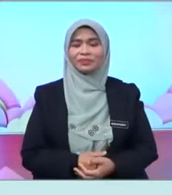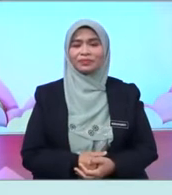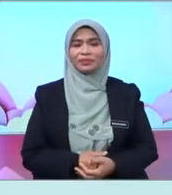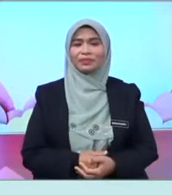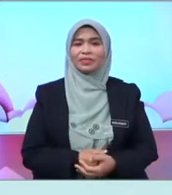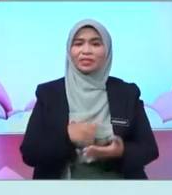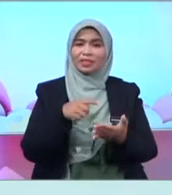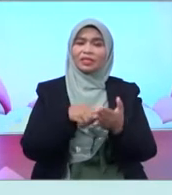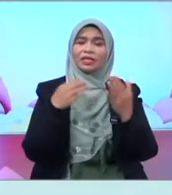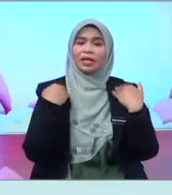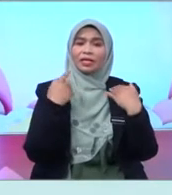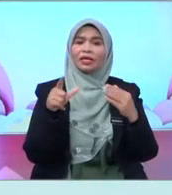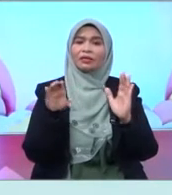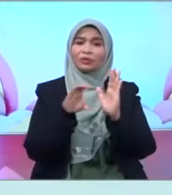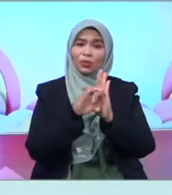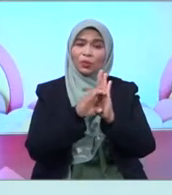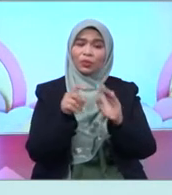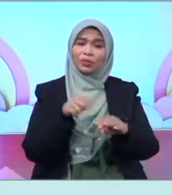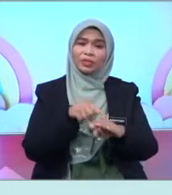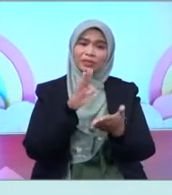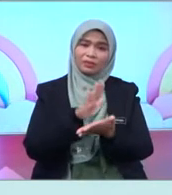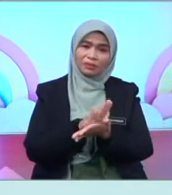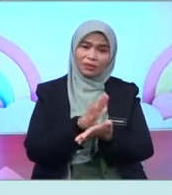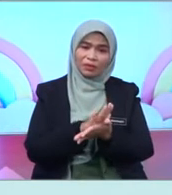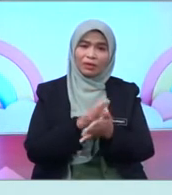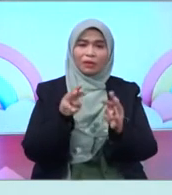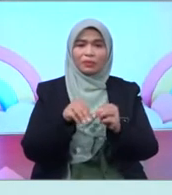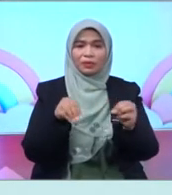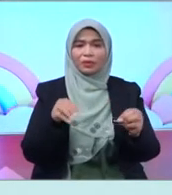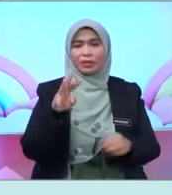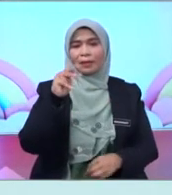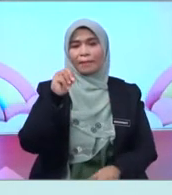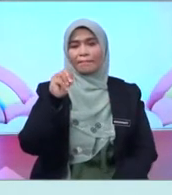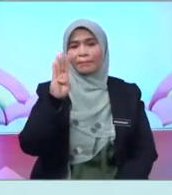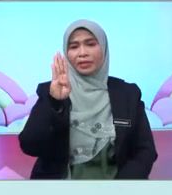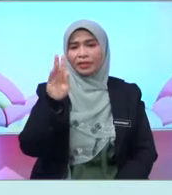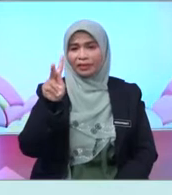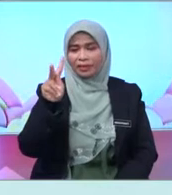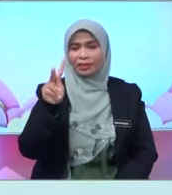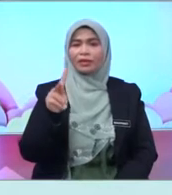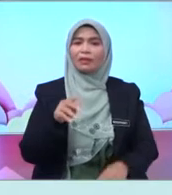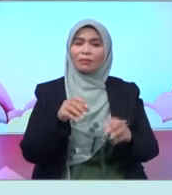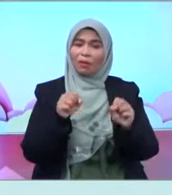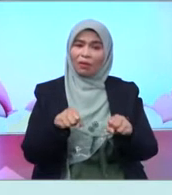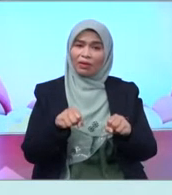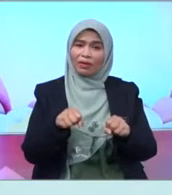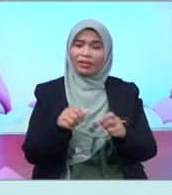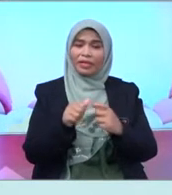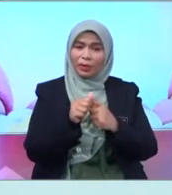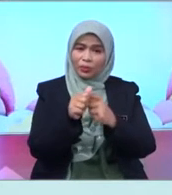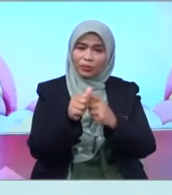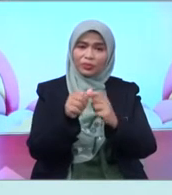ada contohnya sangat bayi ini contoh di sekolah murid murid berkeperluan khas ambuli ambil kayaknya sebagai